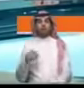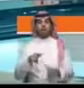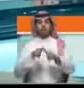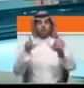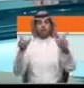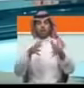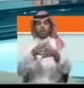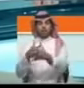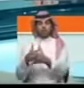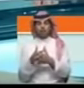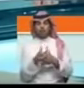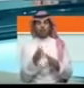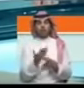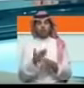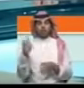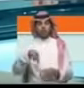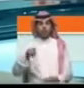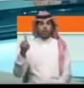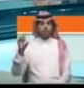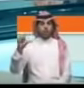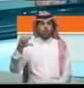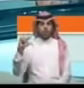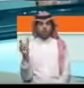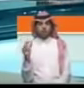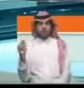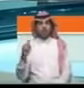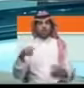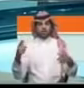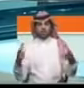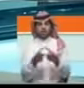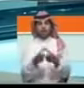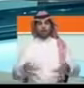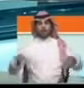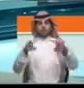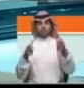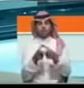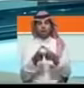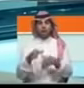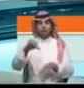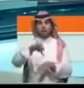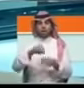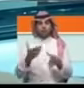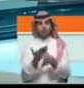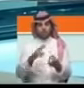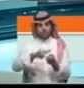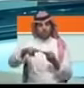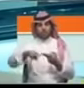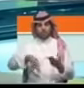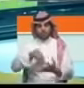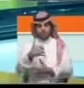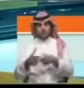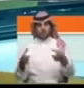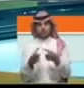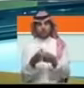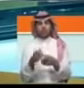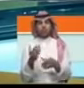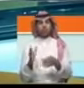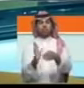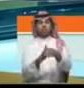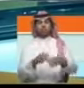أعلنت الولايات المتحدة الأمريكية وبولندا عقد اجتماع وزاري في العاصمة البولندية وارسو لتعزيز مستقبل السلام والأمن في الشرق الأوسط،